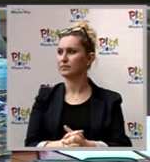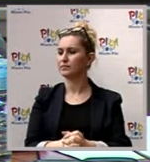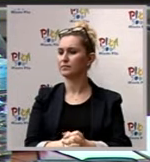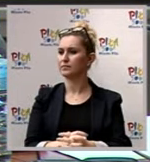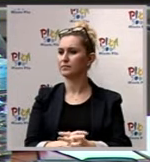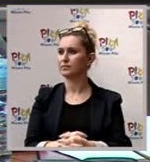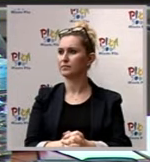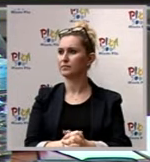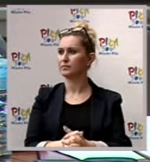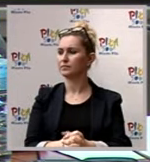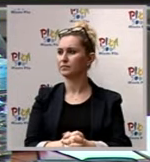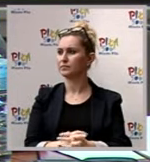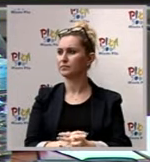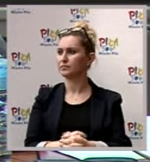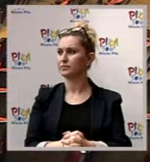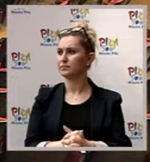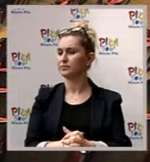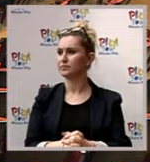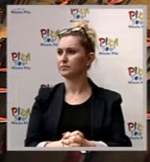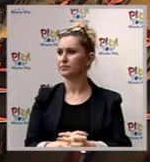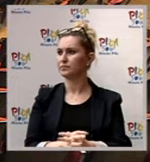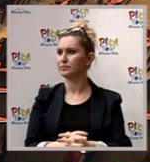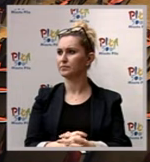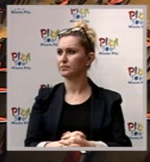Bardzo, bardzo proszę.